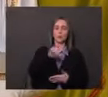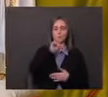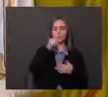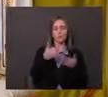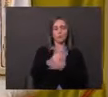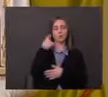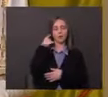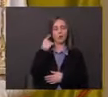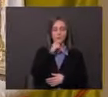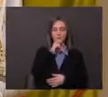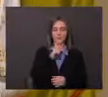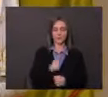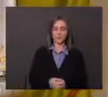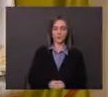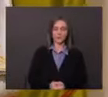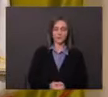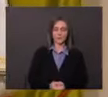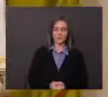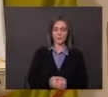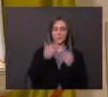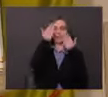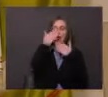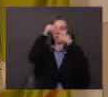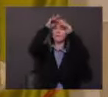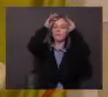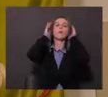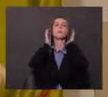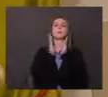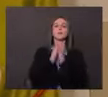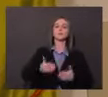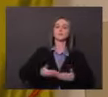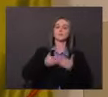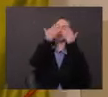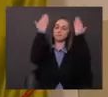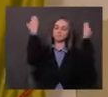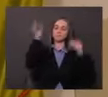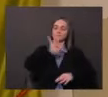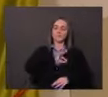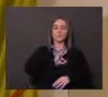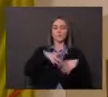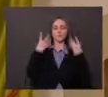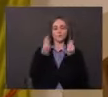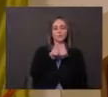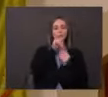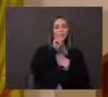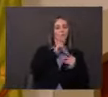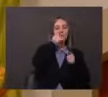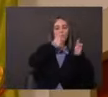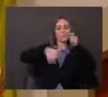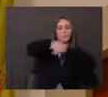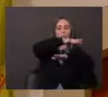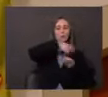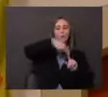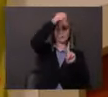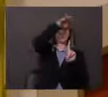da nossa morte. Amém. Je vous salue, Marie pleine de grâce. Le Seigneur est avec vous. Vous êtes bénie